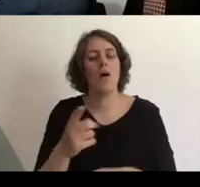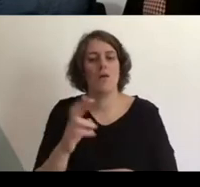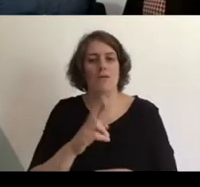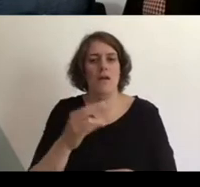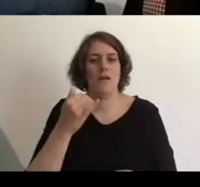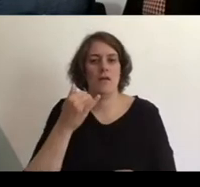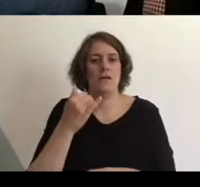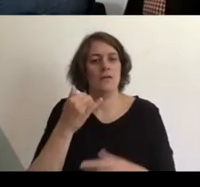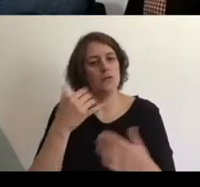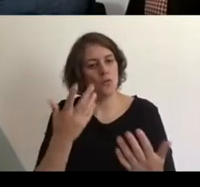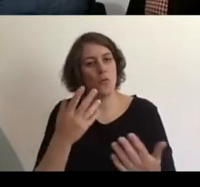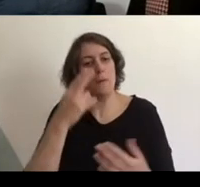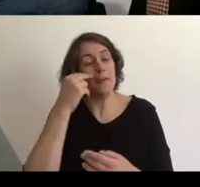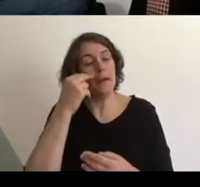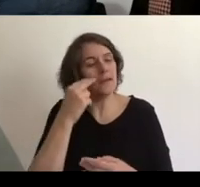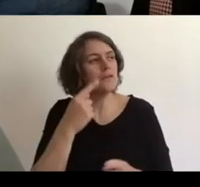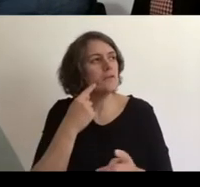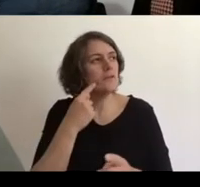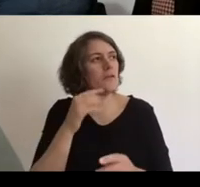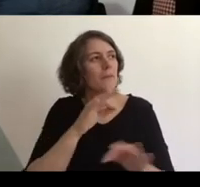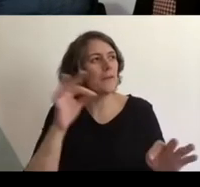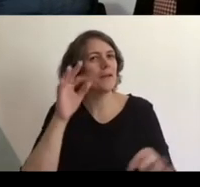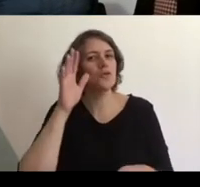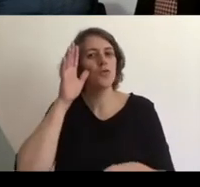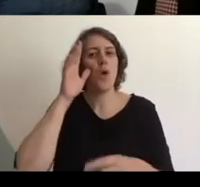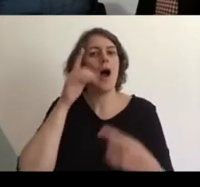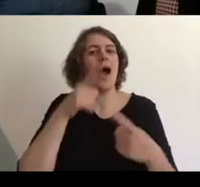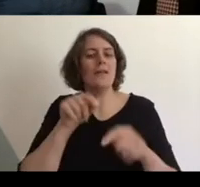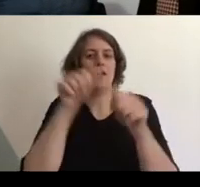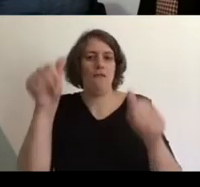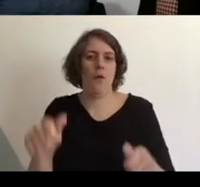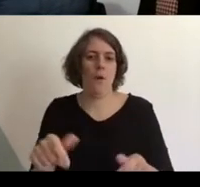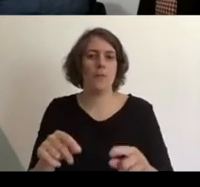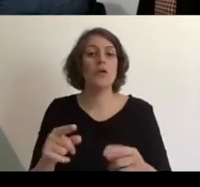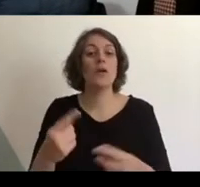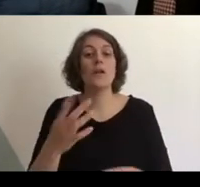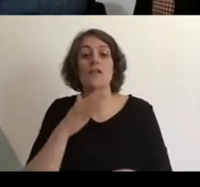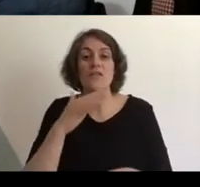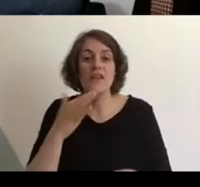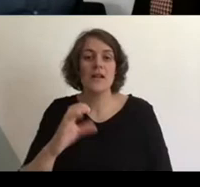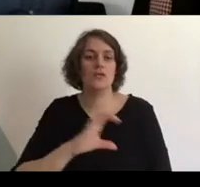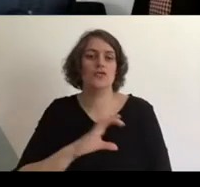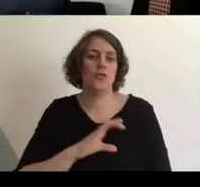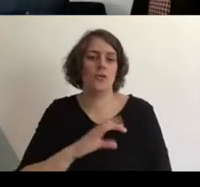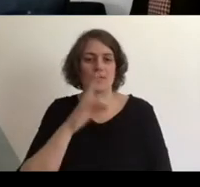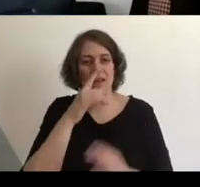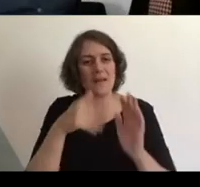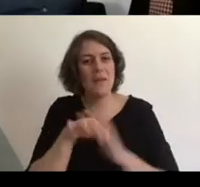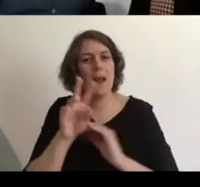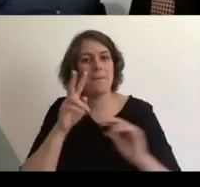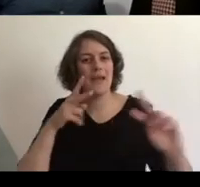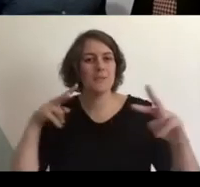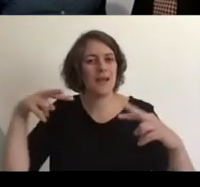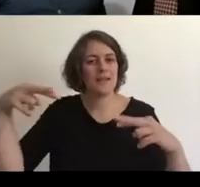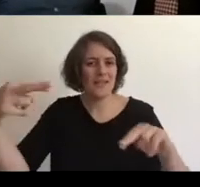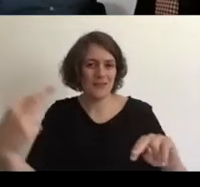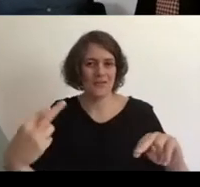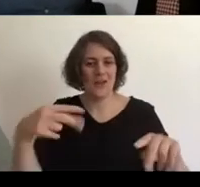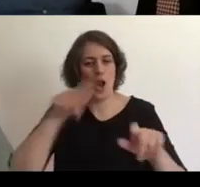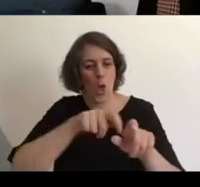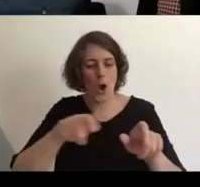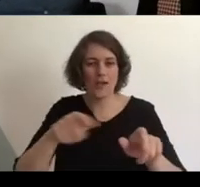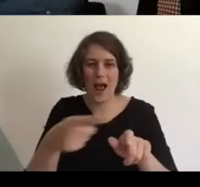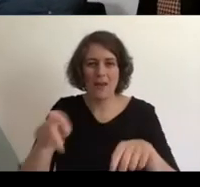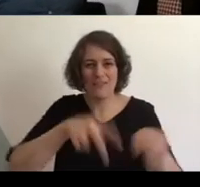doch Chancen und es gibt auch gerade in diesem Reibungsfeld ganz viele Chancen, je mehr Perspektiven wir an Bord holen. Und ich